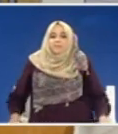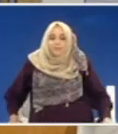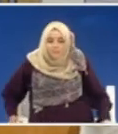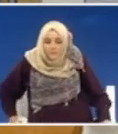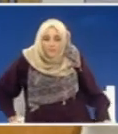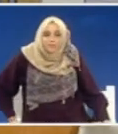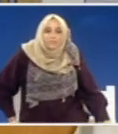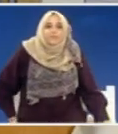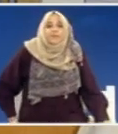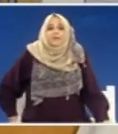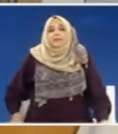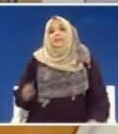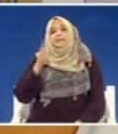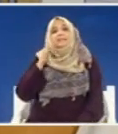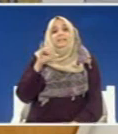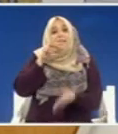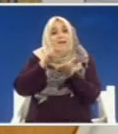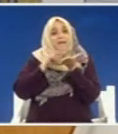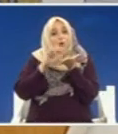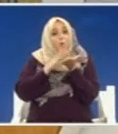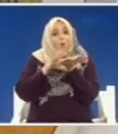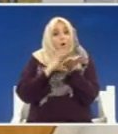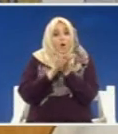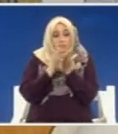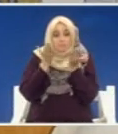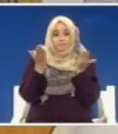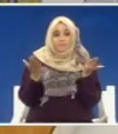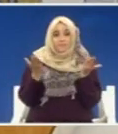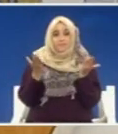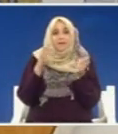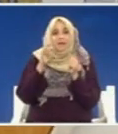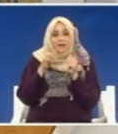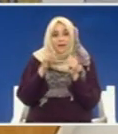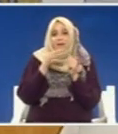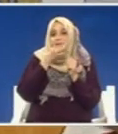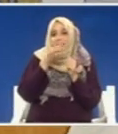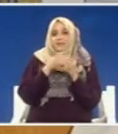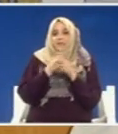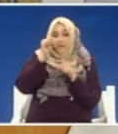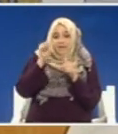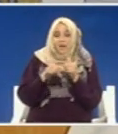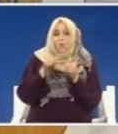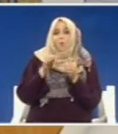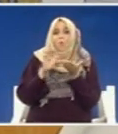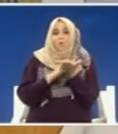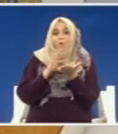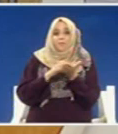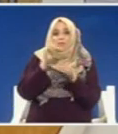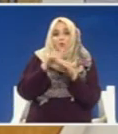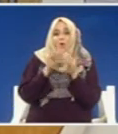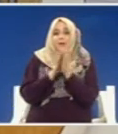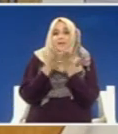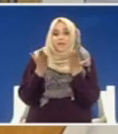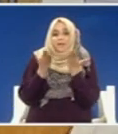فإذا كانت القراءة من المصحف الشريف عندنا نص قرآني إنه لقرآن كريم في كتاب مكنون